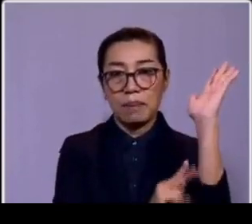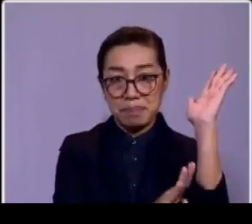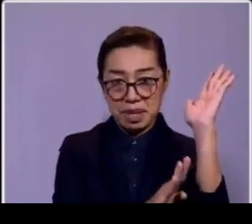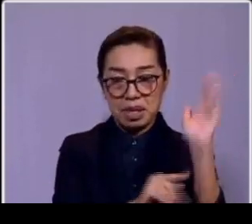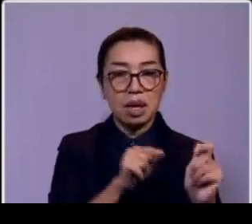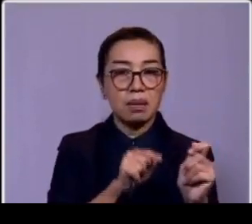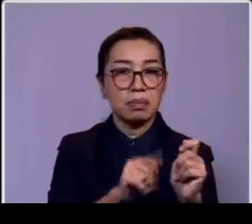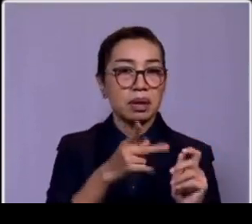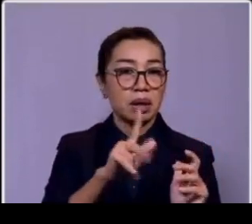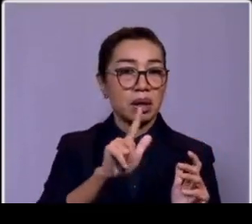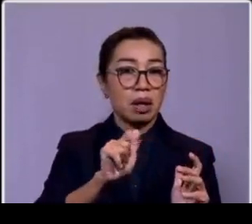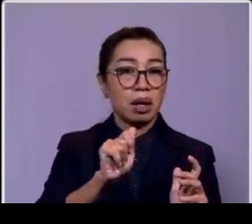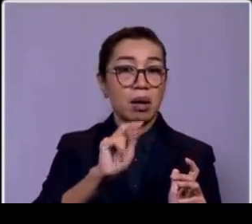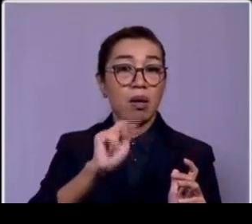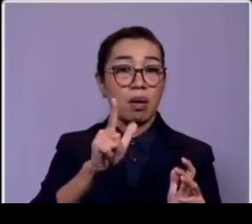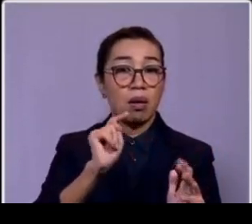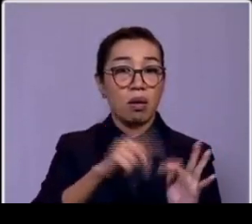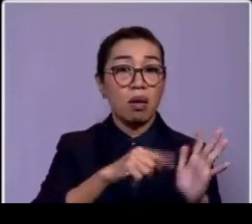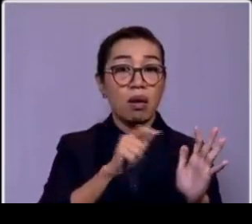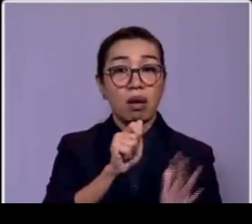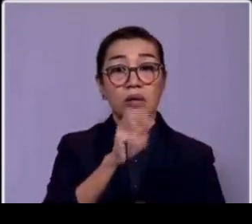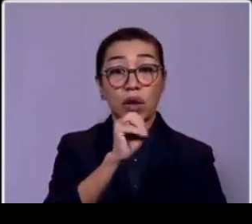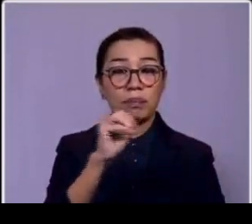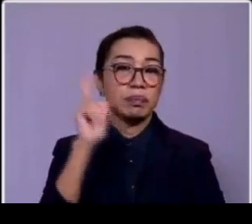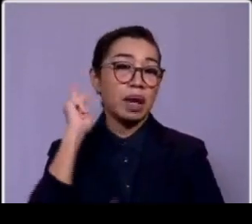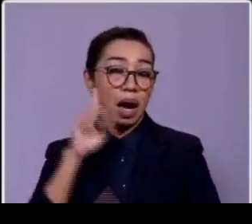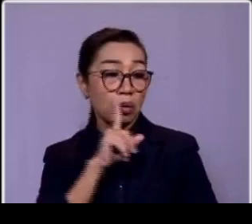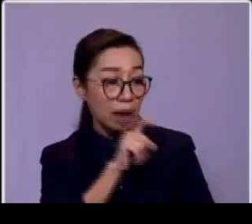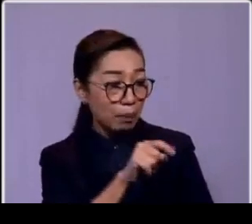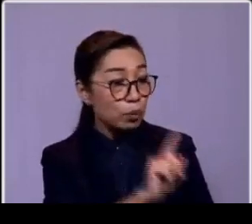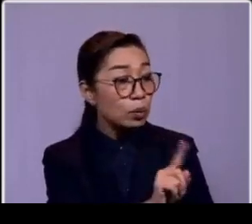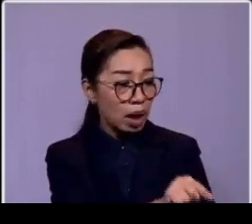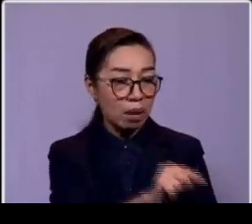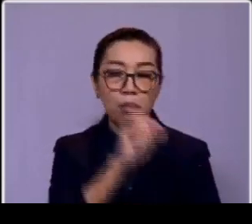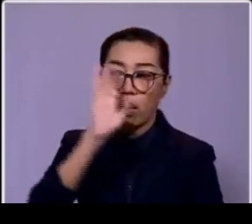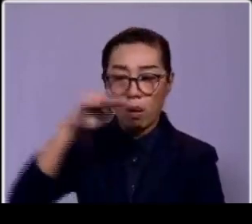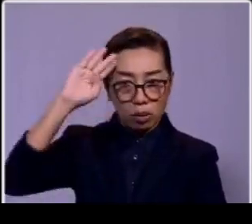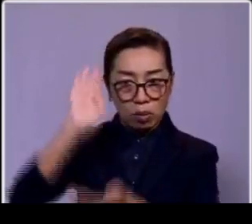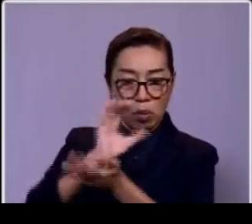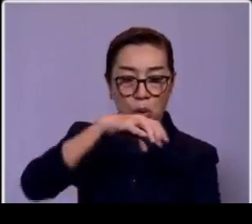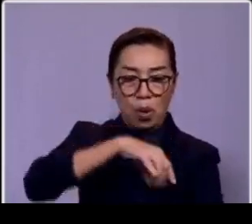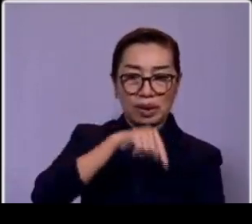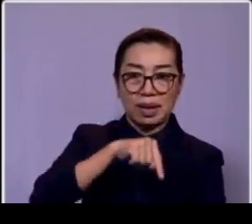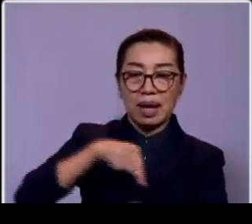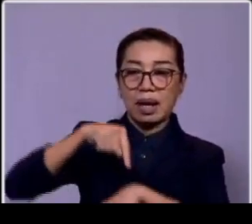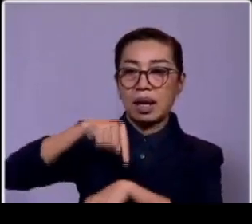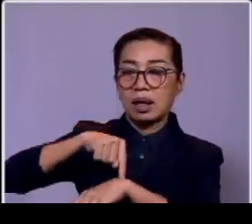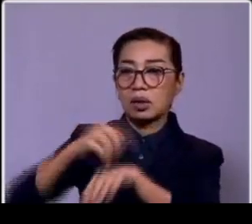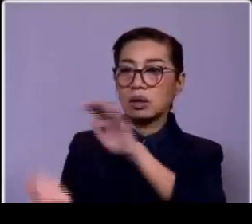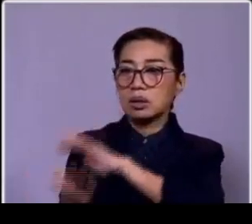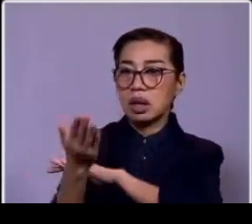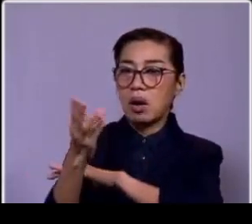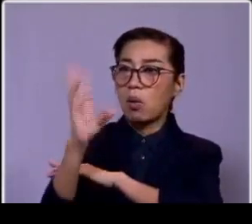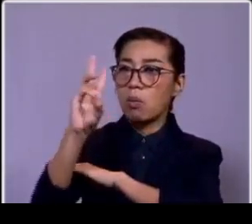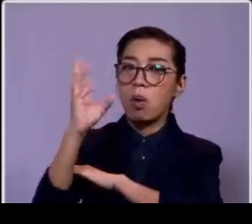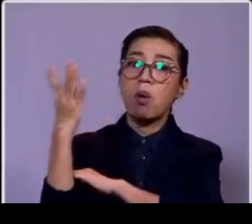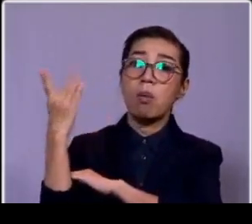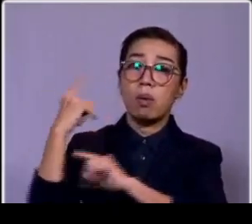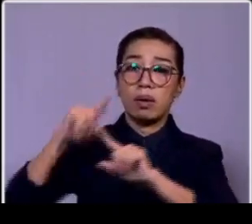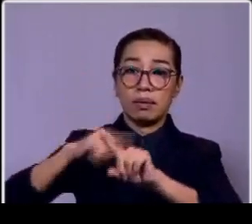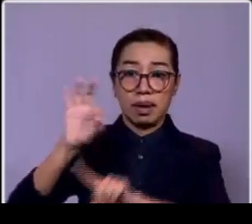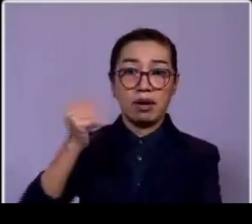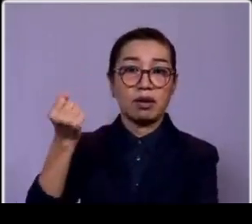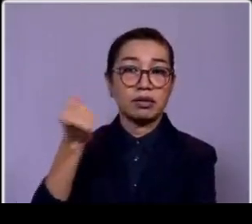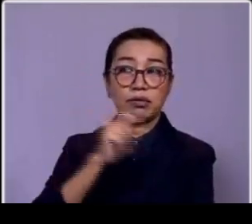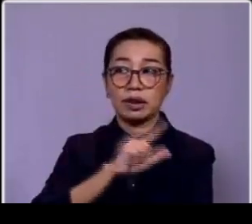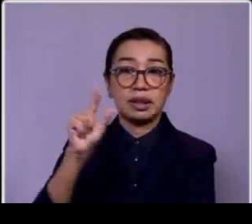อกว่าเหตุการณ์ที่เกิดขึ้นนี้นะคะอยู่ที่สภ.คลองท่อมเนี่ยประมาณสัก6 โมงเช้าของเมื่อวานนี้23 กันยายนที่ผ่